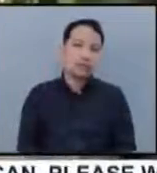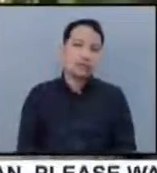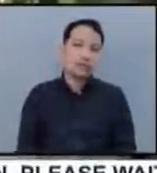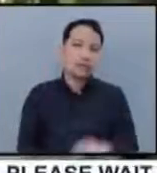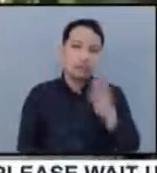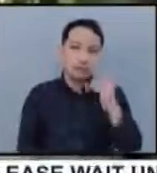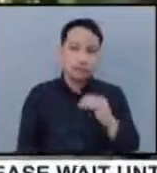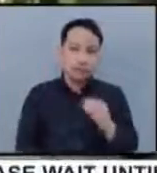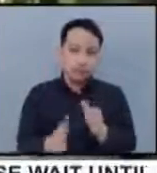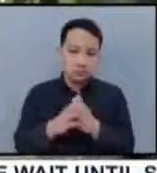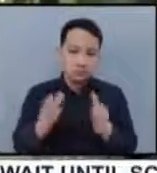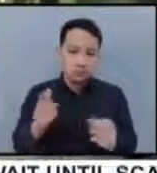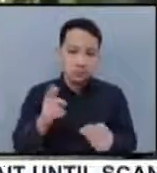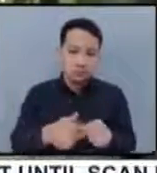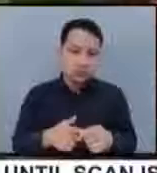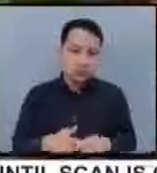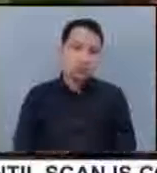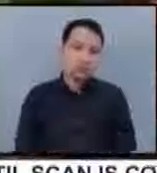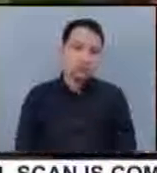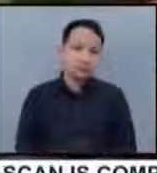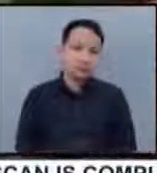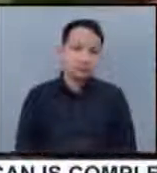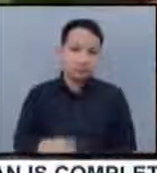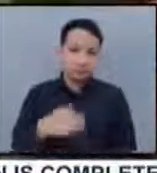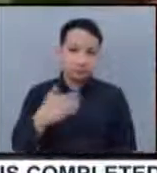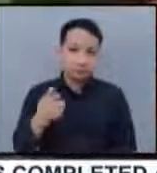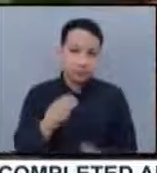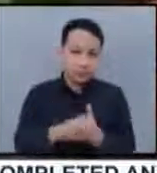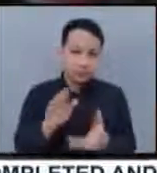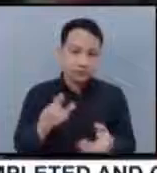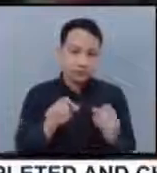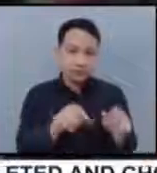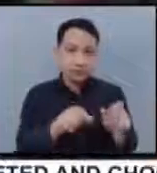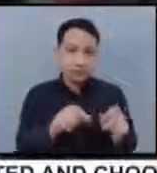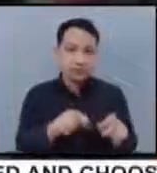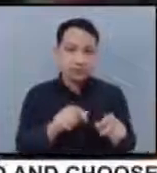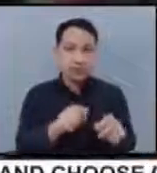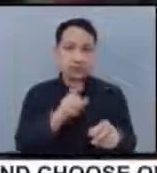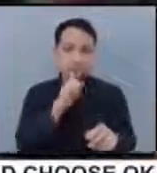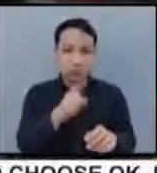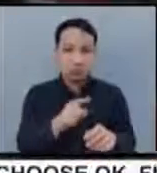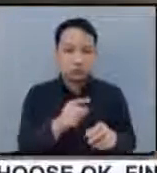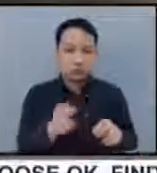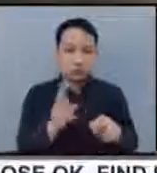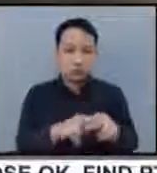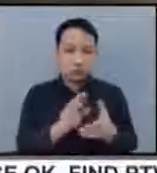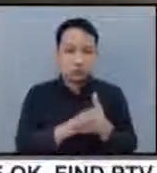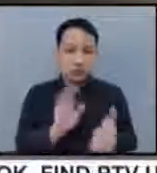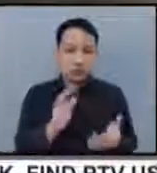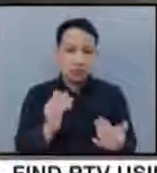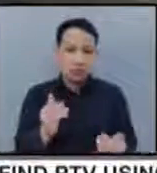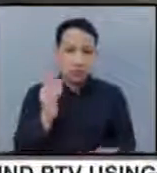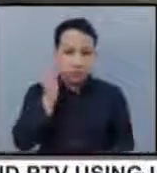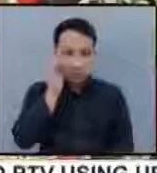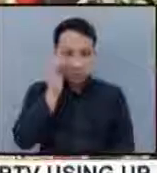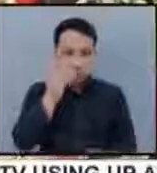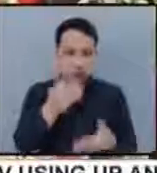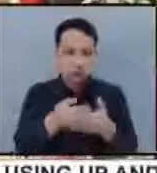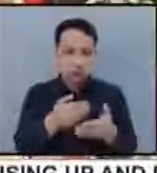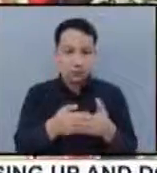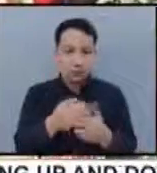gasolina. Ayon sa ilang nagtitinda, tiyak na magtataas pa ang presyo ng bulaklak habang papalapit ang